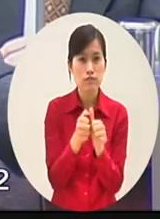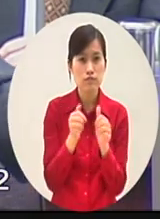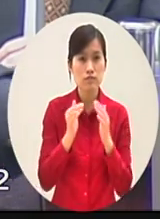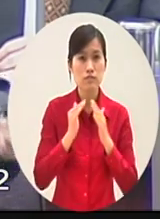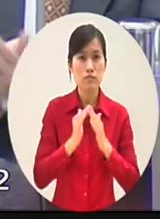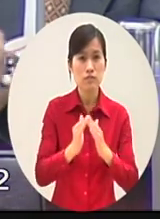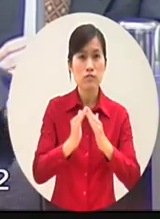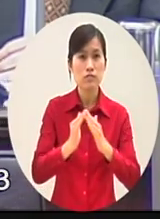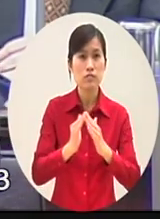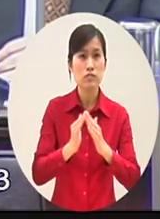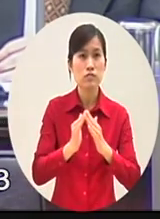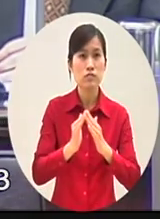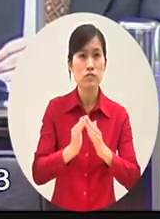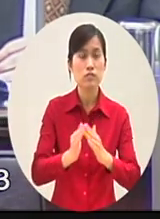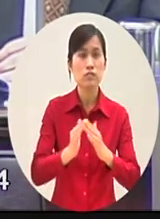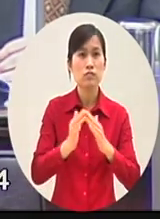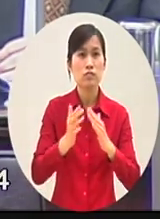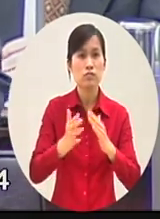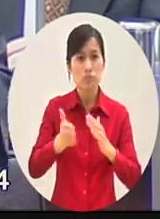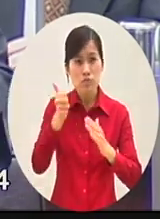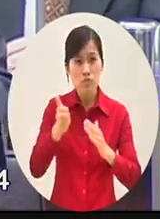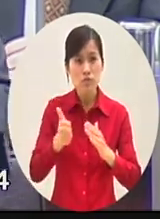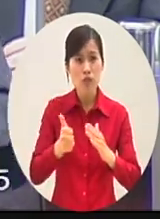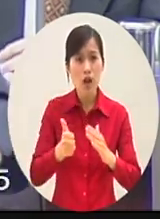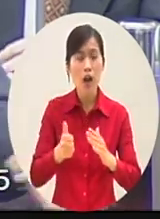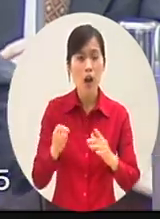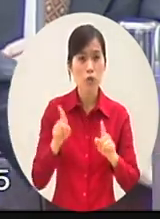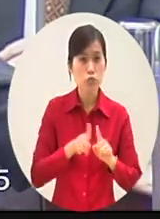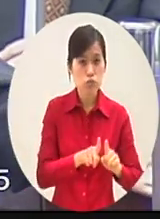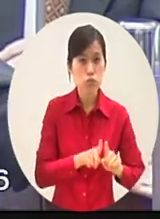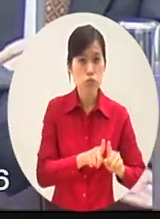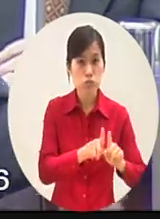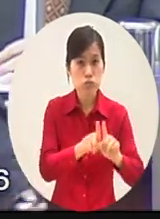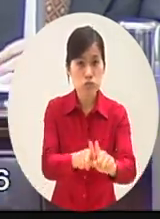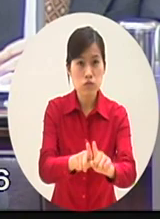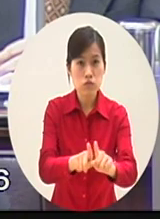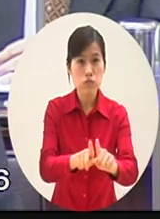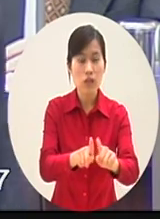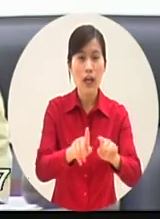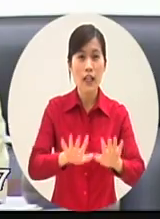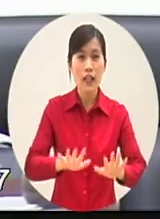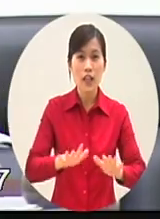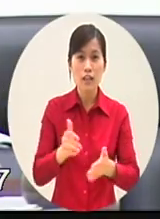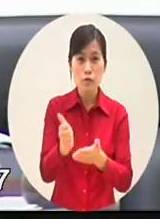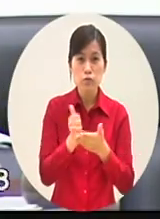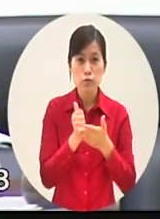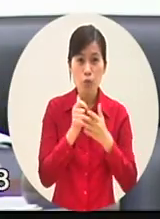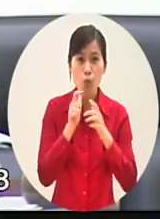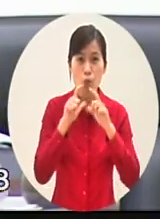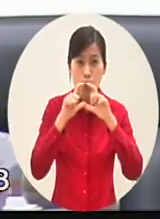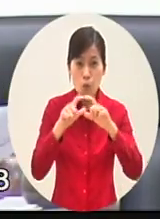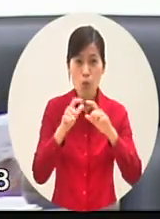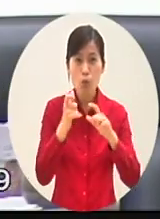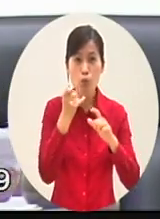啊，他来整体来给林议员给你打破，好不好？ 好，谢谢。来，刘副市长，谢